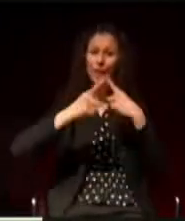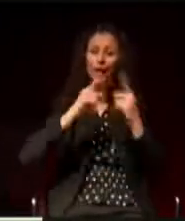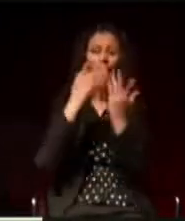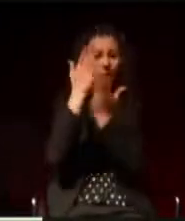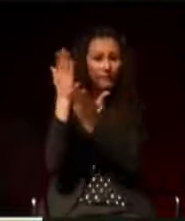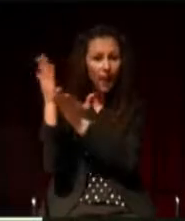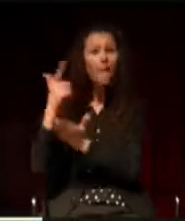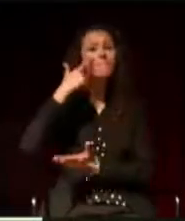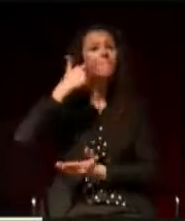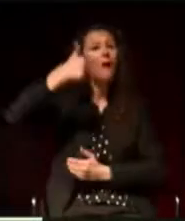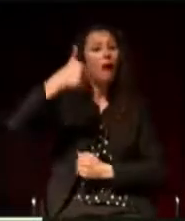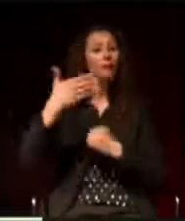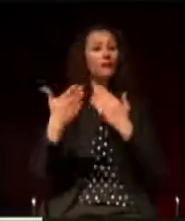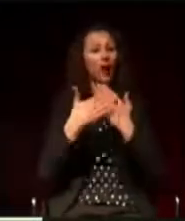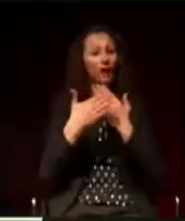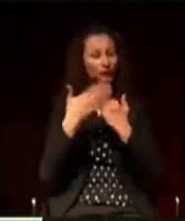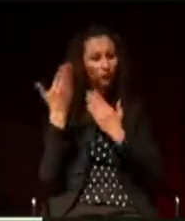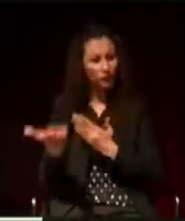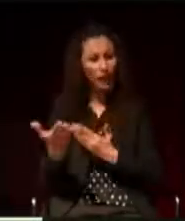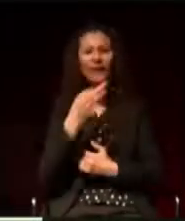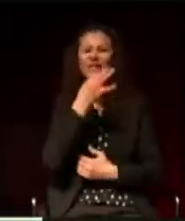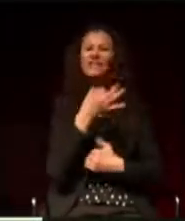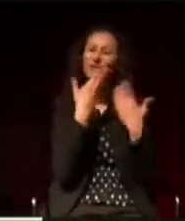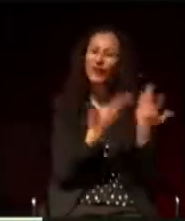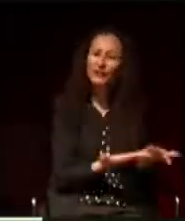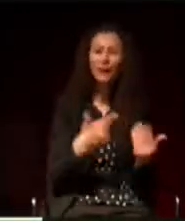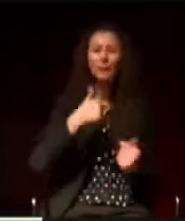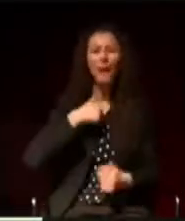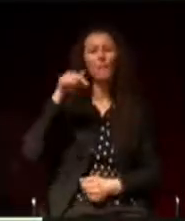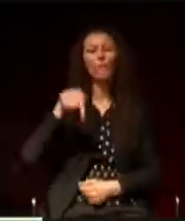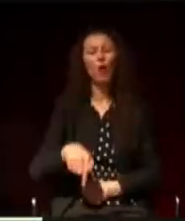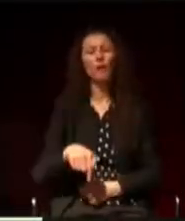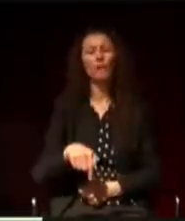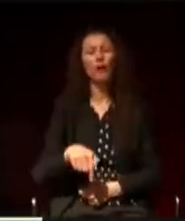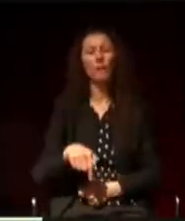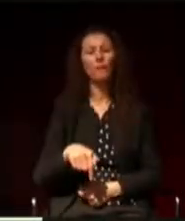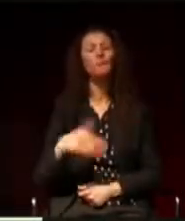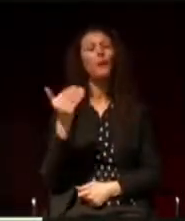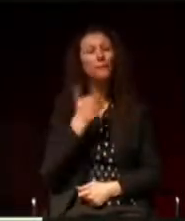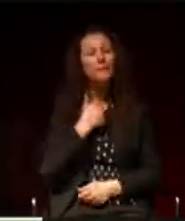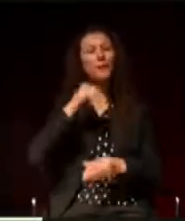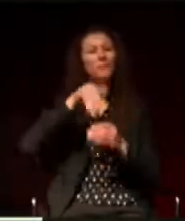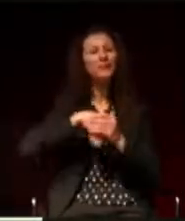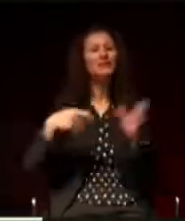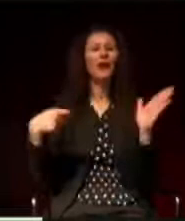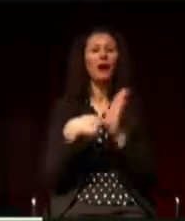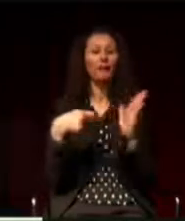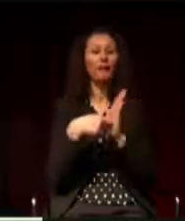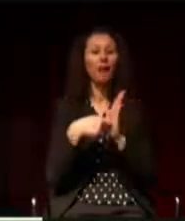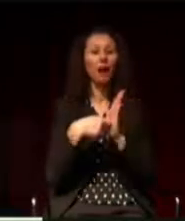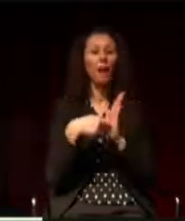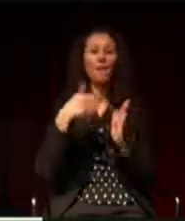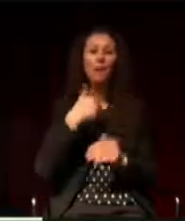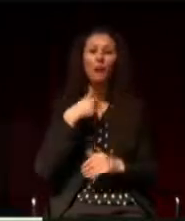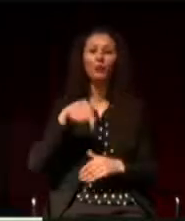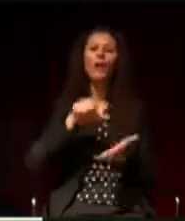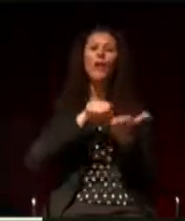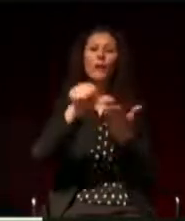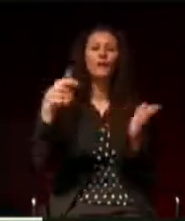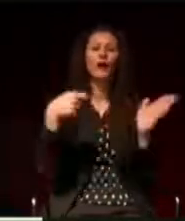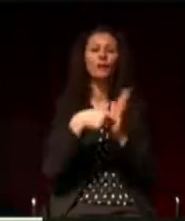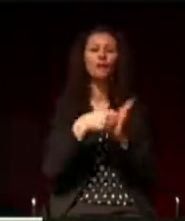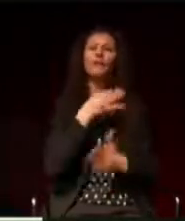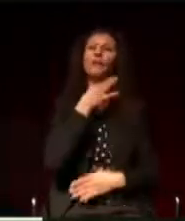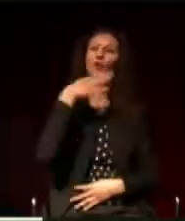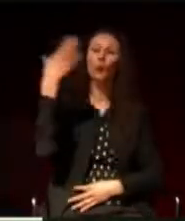bürokratlarına, bakan yardımcılarımıza izin verirseniz ben burada bizim meclis adına, ben burada hepinizin adına